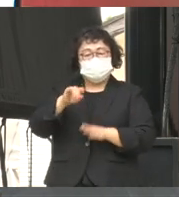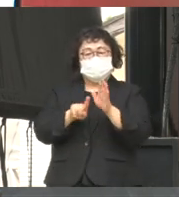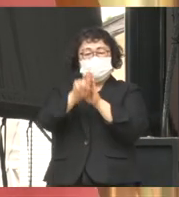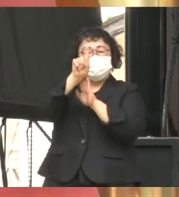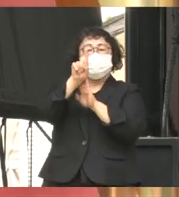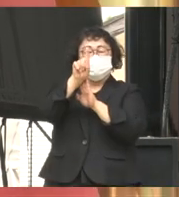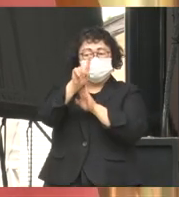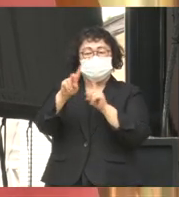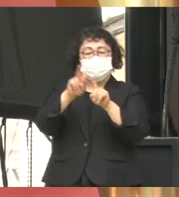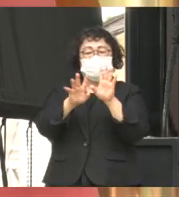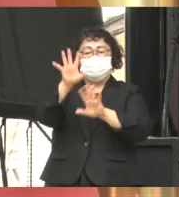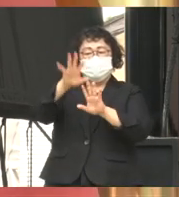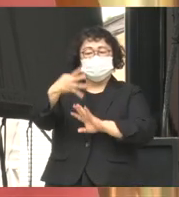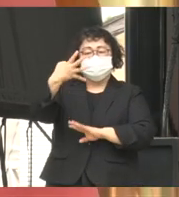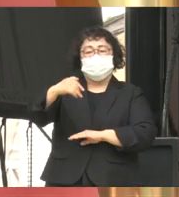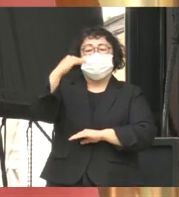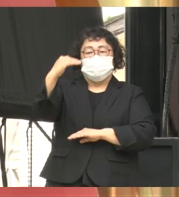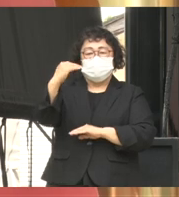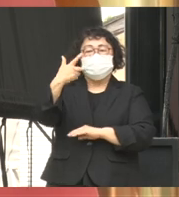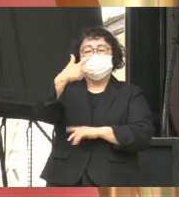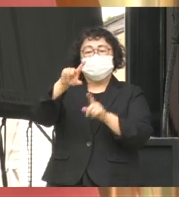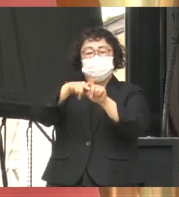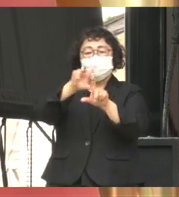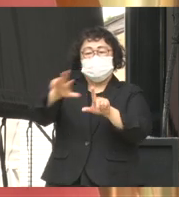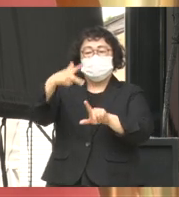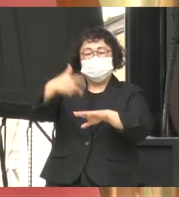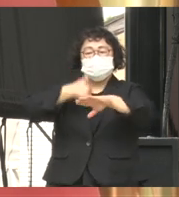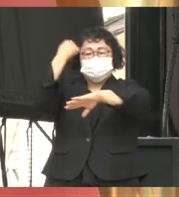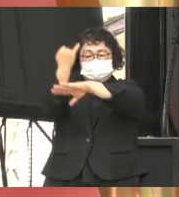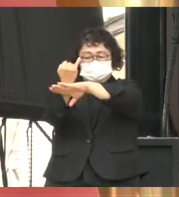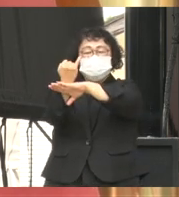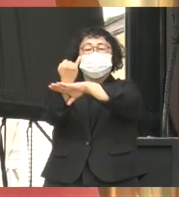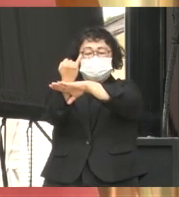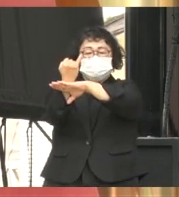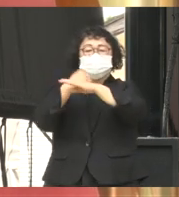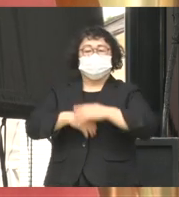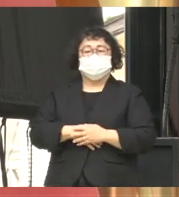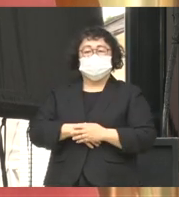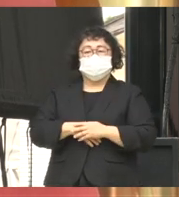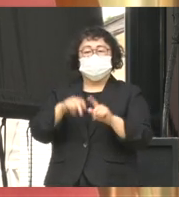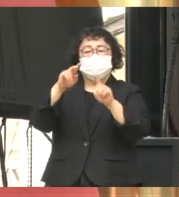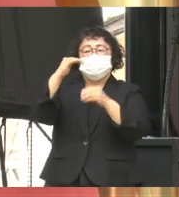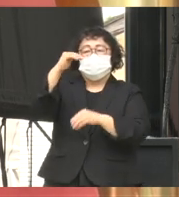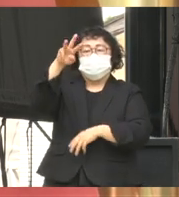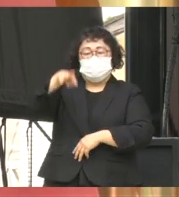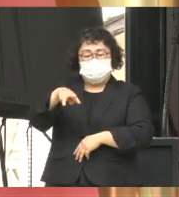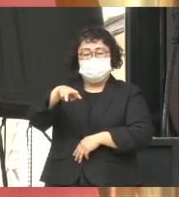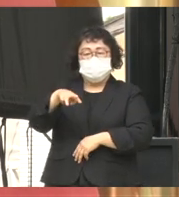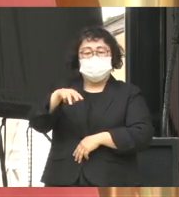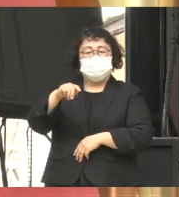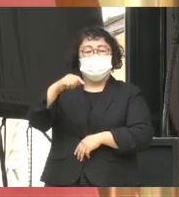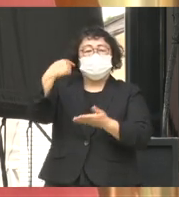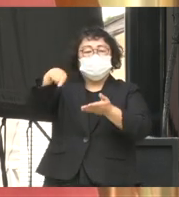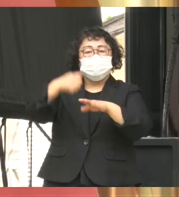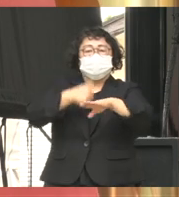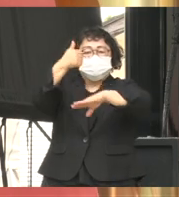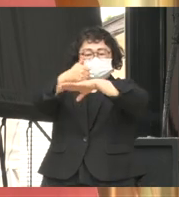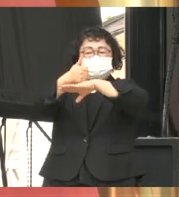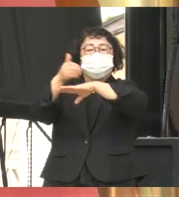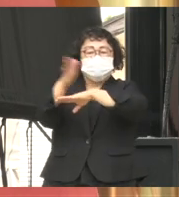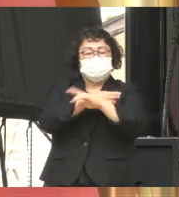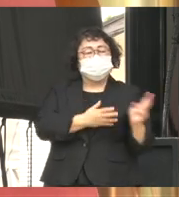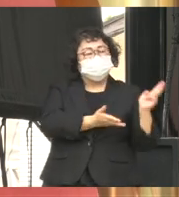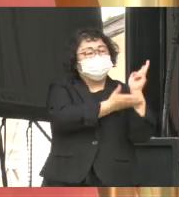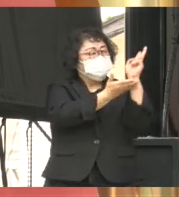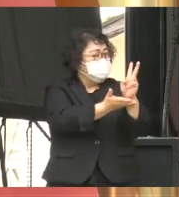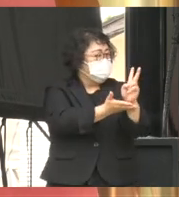表の小林陽子小平市長と小川正幸小平市教育長に登壇いただ